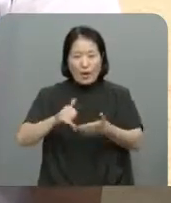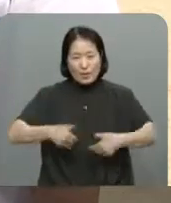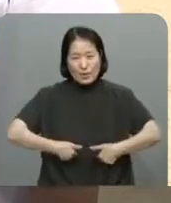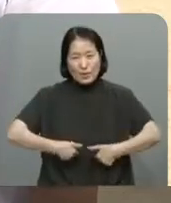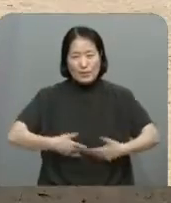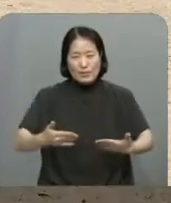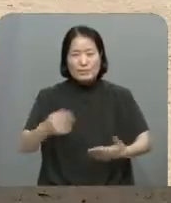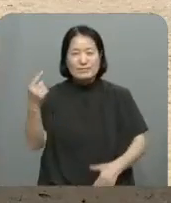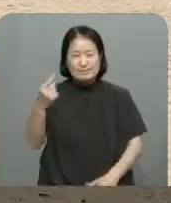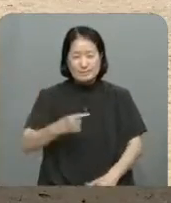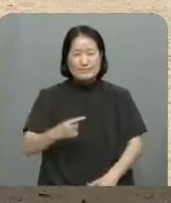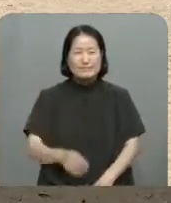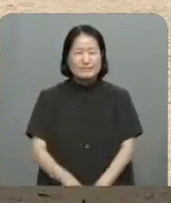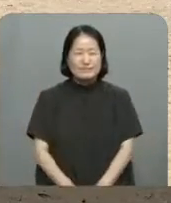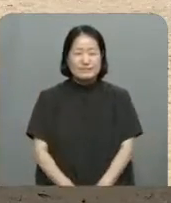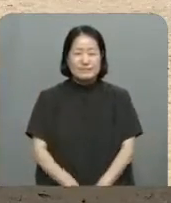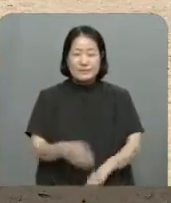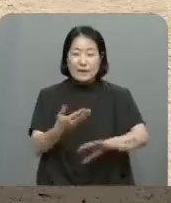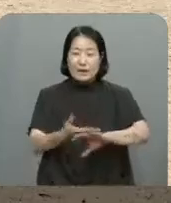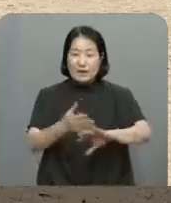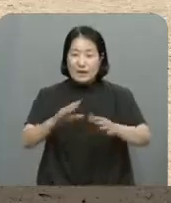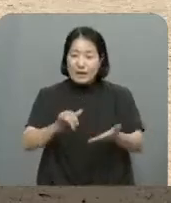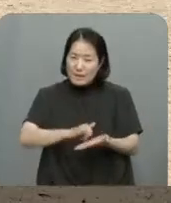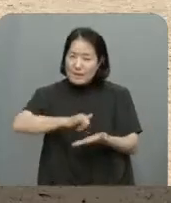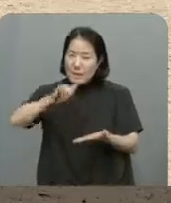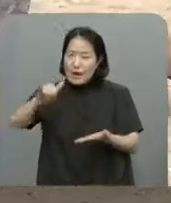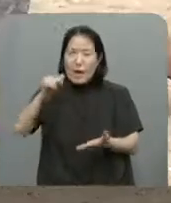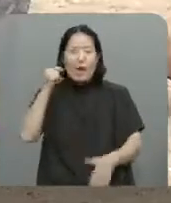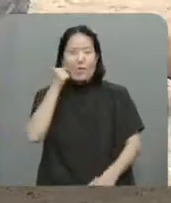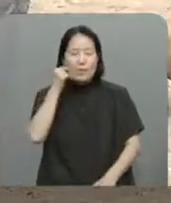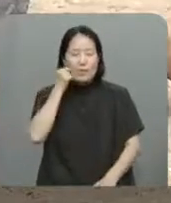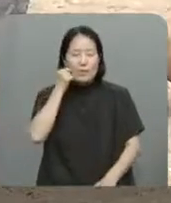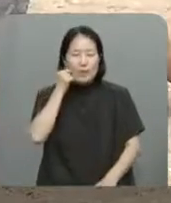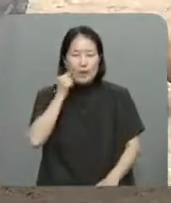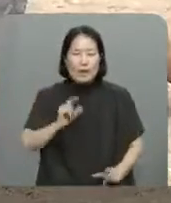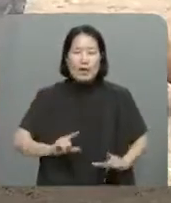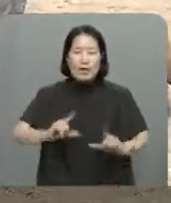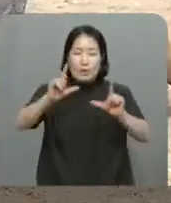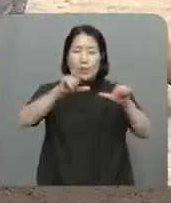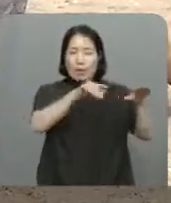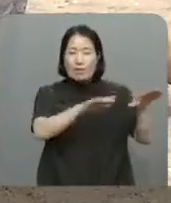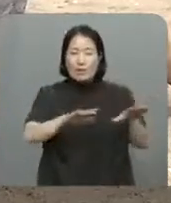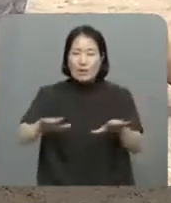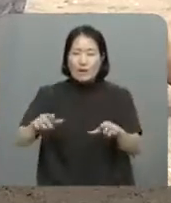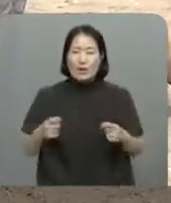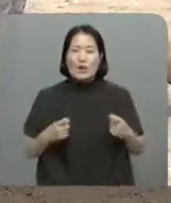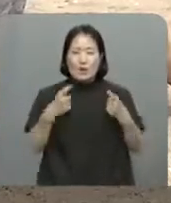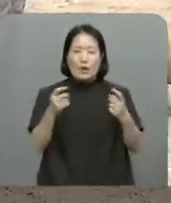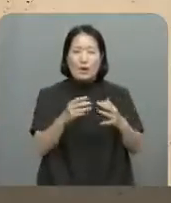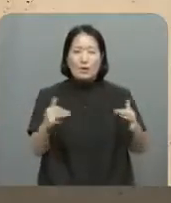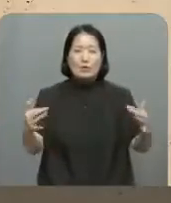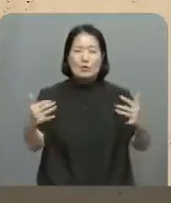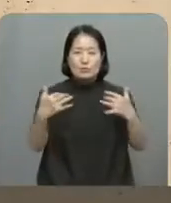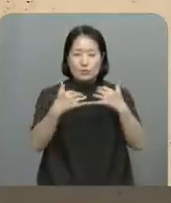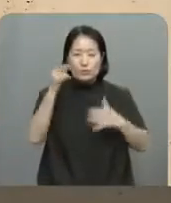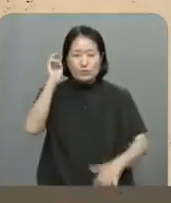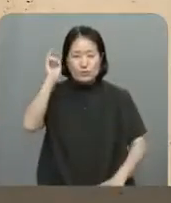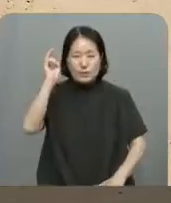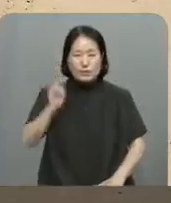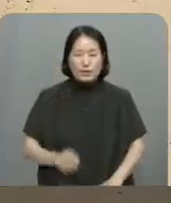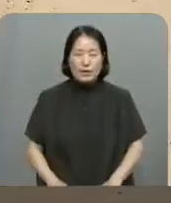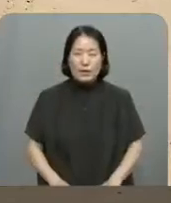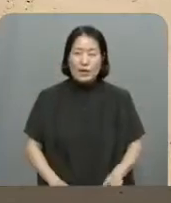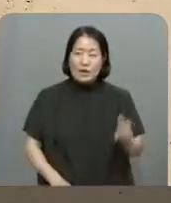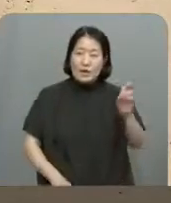때문에 왔어요. 해외여행이 막힌 상황이라서 강원 동해안은 피서객이 더욱 몰릴 전망. 문제는 20,